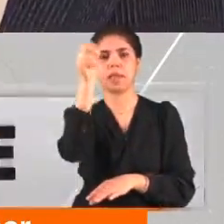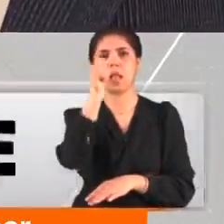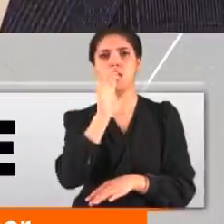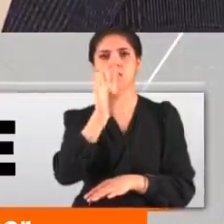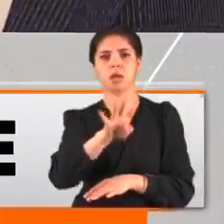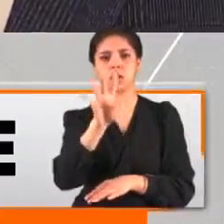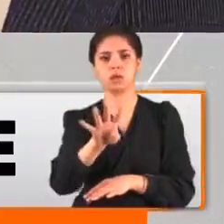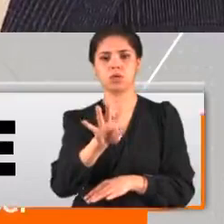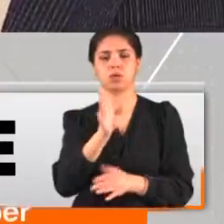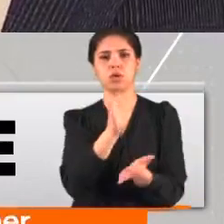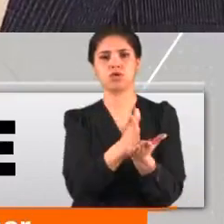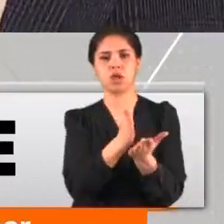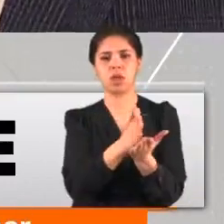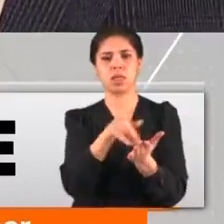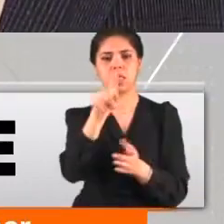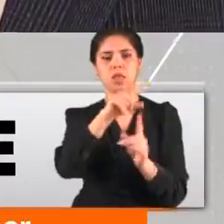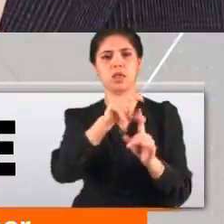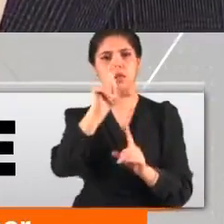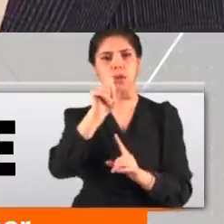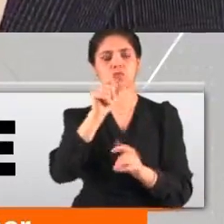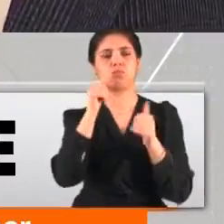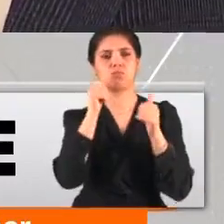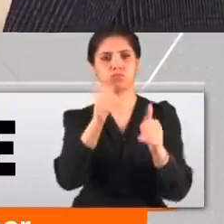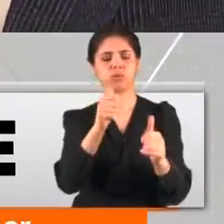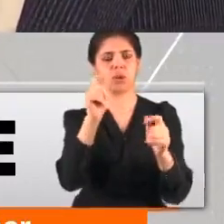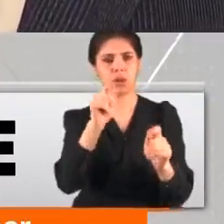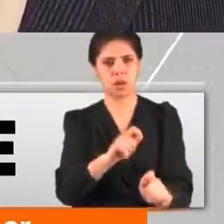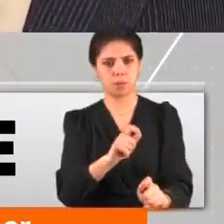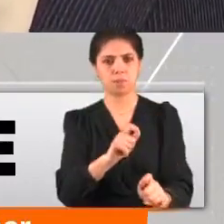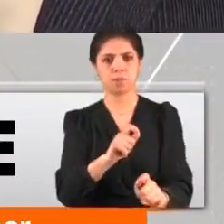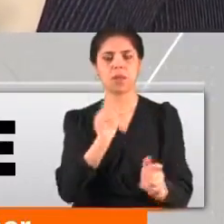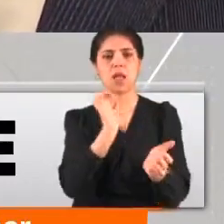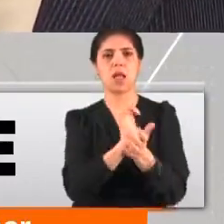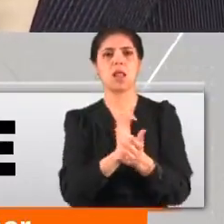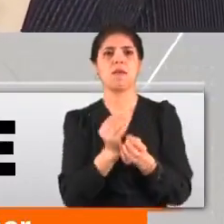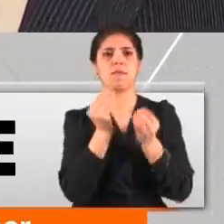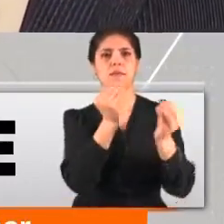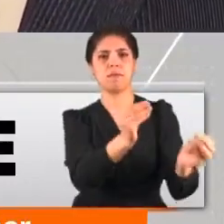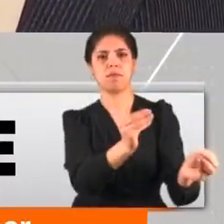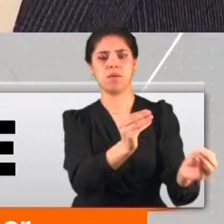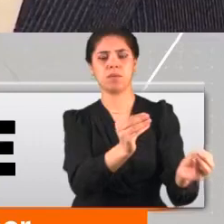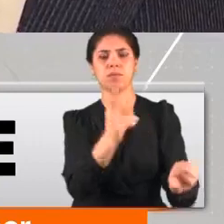35.644 cenazenin kimliklendirme işlemini yaptık. Ailelere teslim ettik.